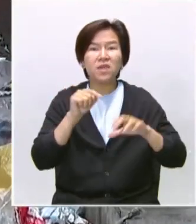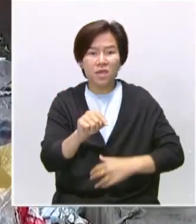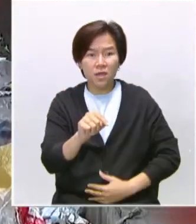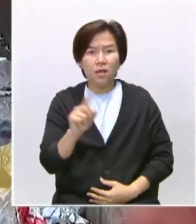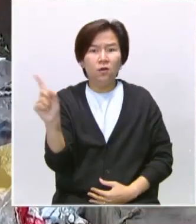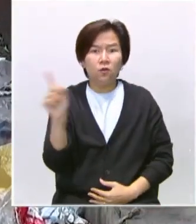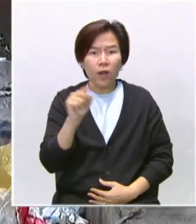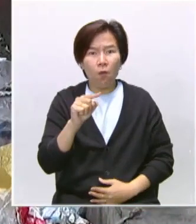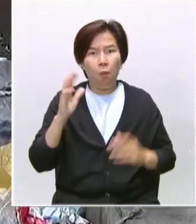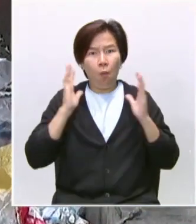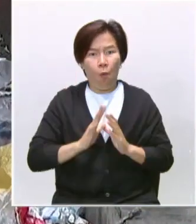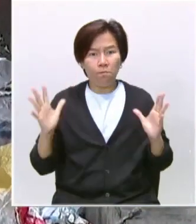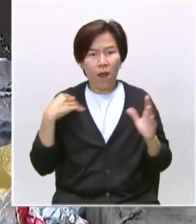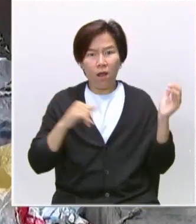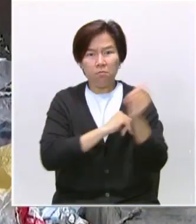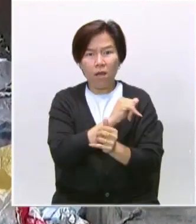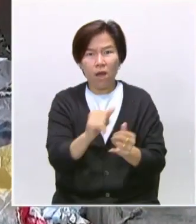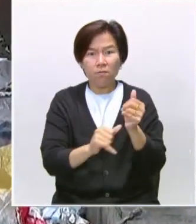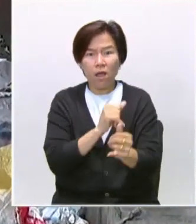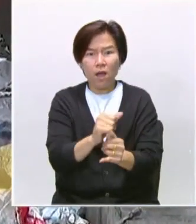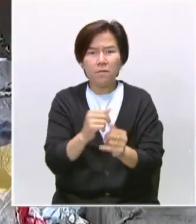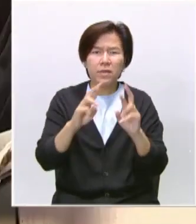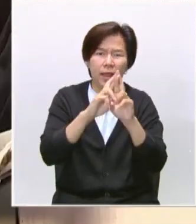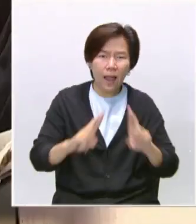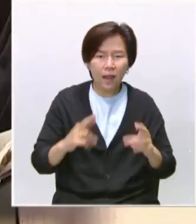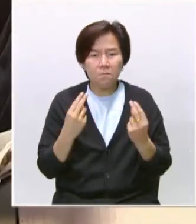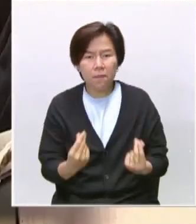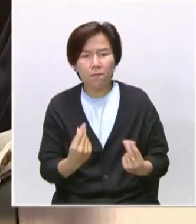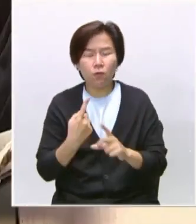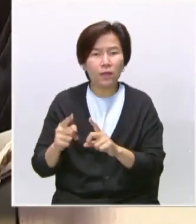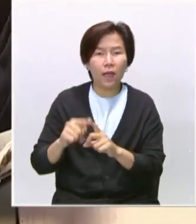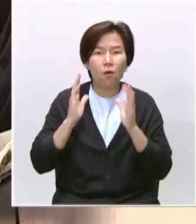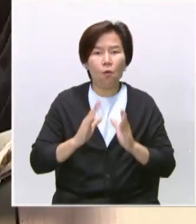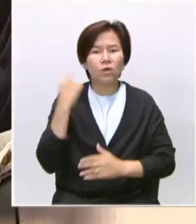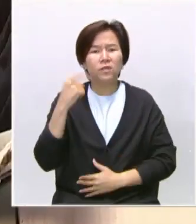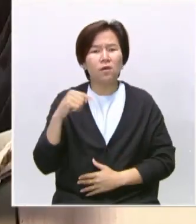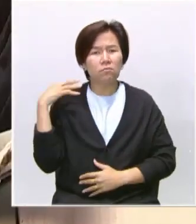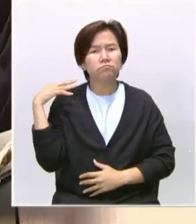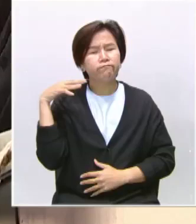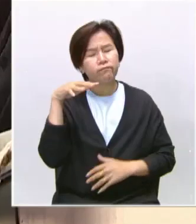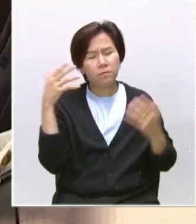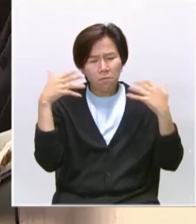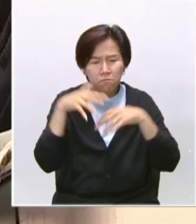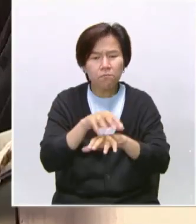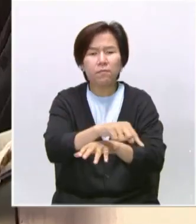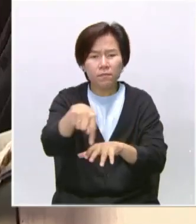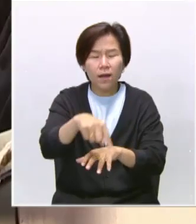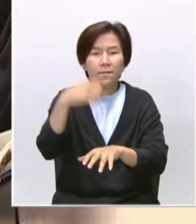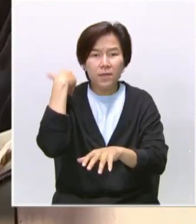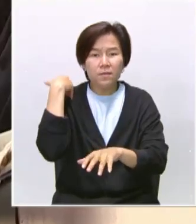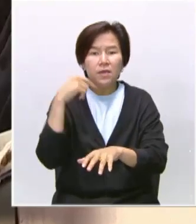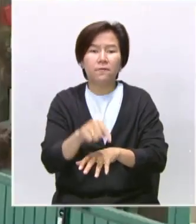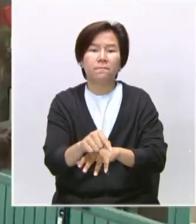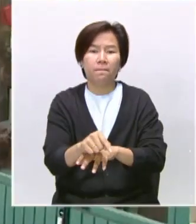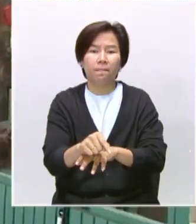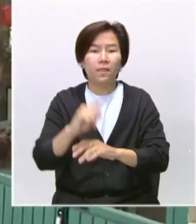เป็นย่านท่องราตรีที่มีชื่อเสียงอย่างอีแทวอนก็ตามซึ่งปกติเนี่ยก็จะมีนักท่องเที่ยวเป็นจำนวนมากอยู่แล้วนะครับส่วนความคืบหน้าทางคดีทางเ